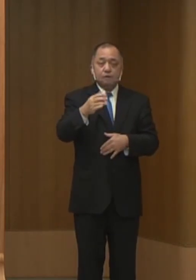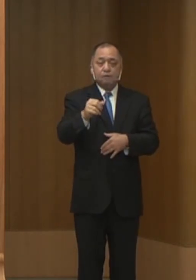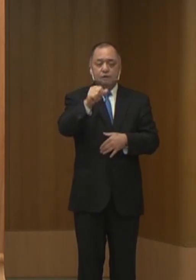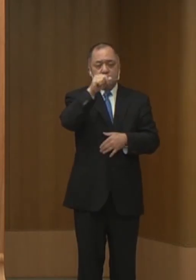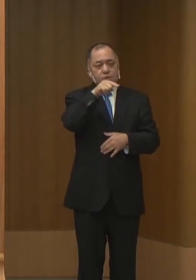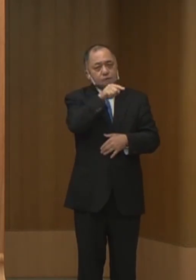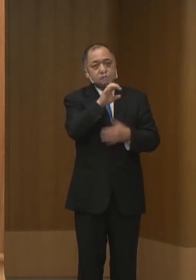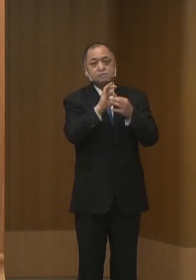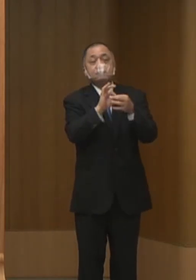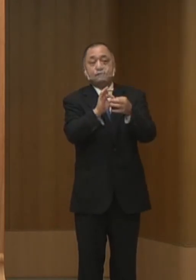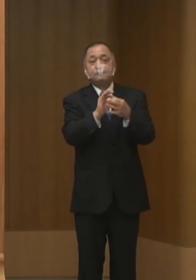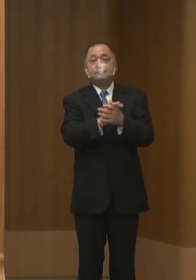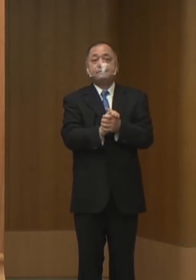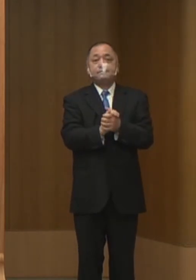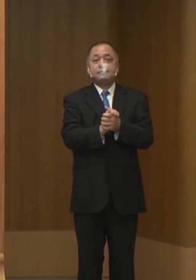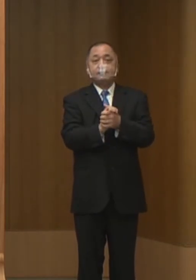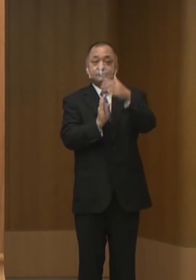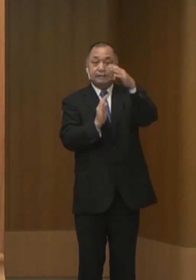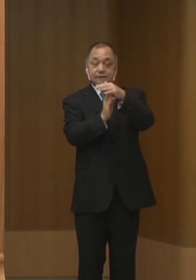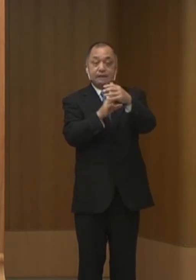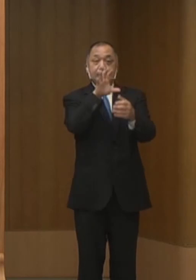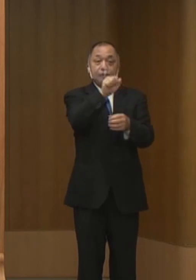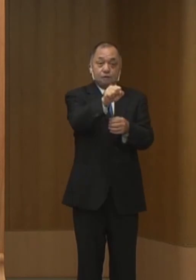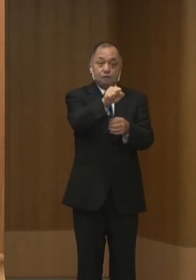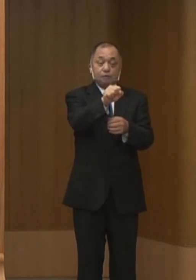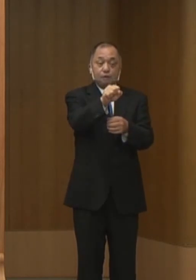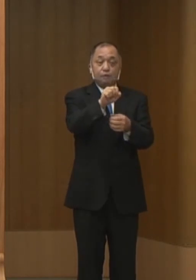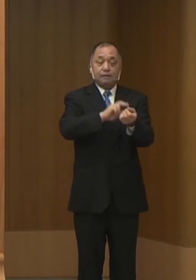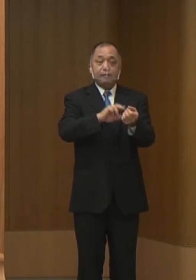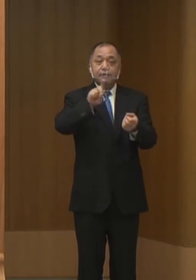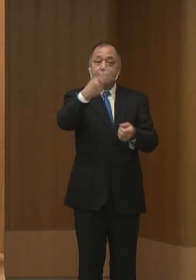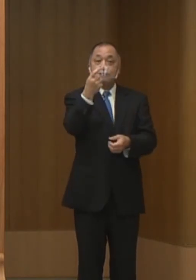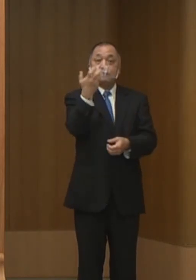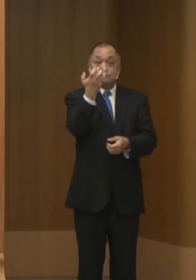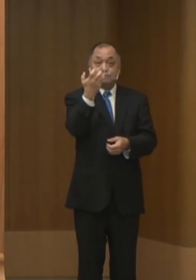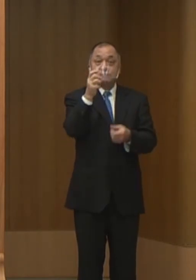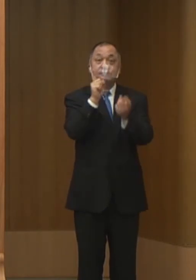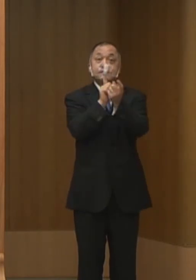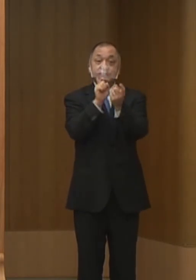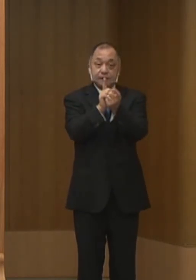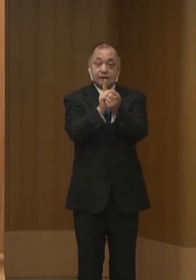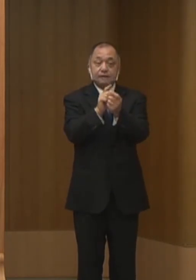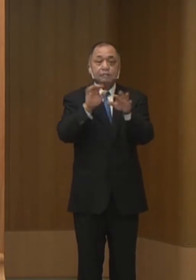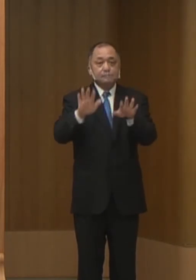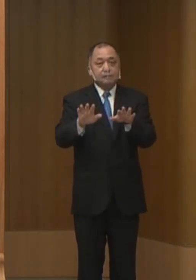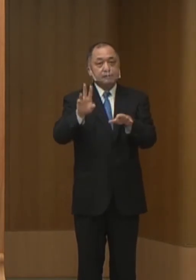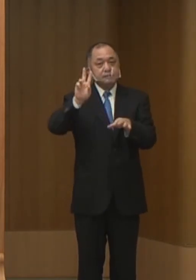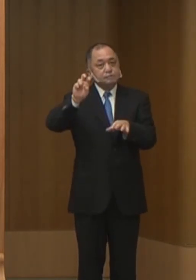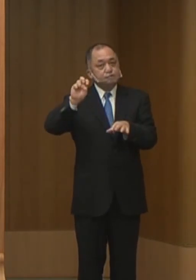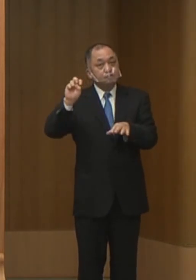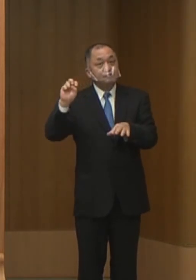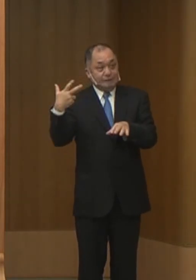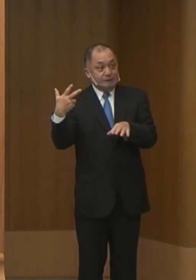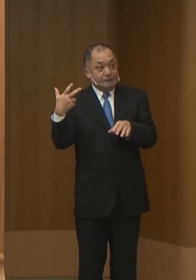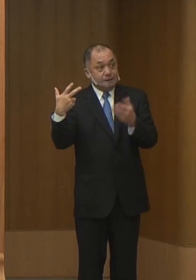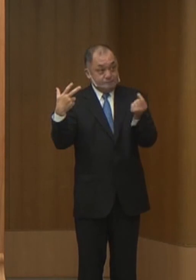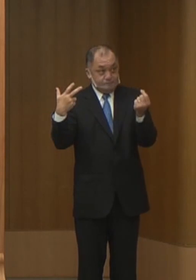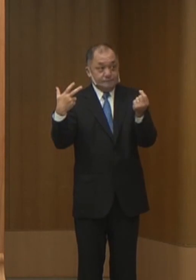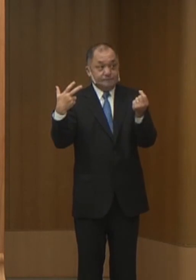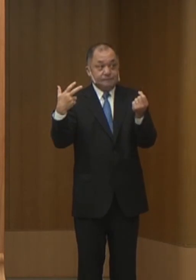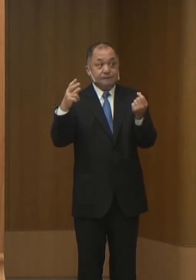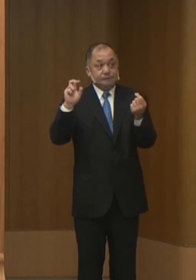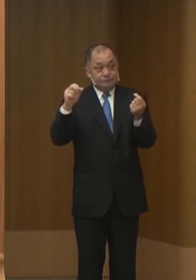については、最大確保病床182に対して今、 27ですか。